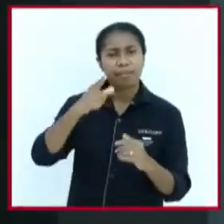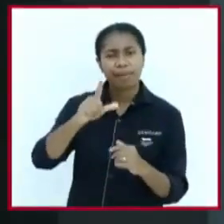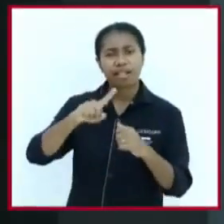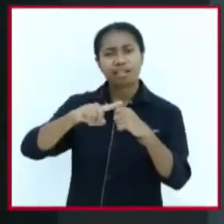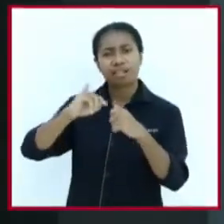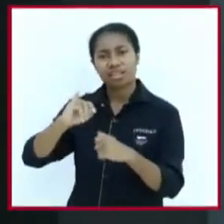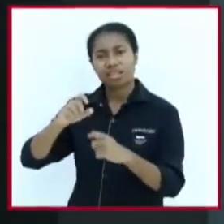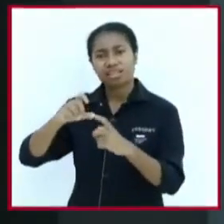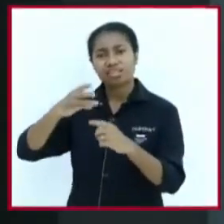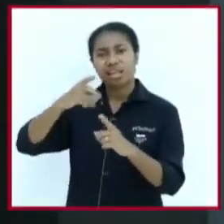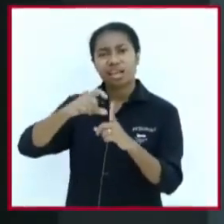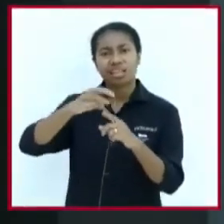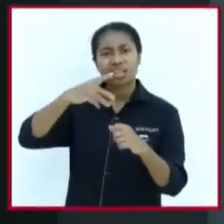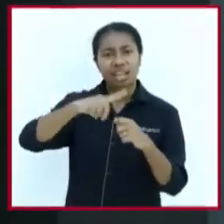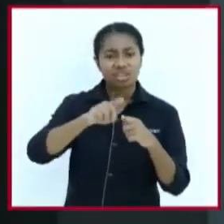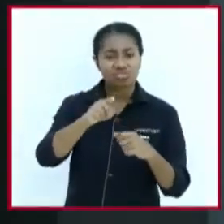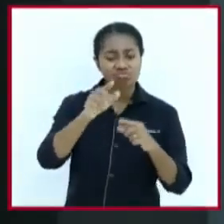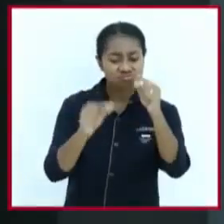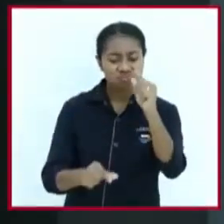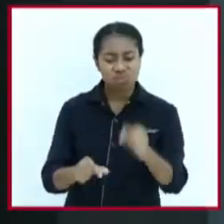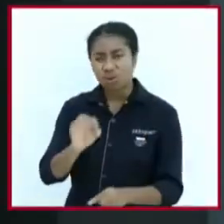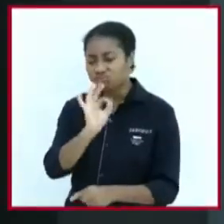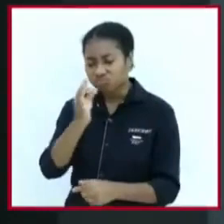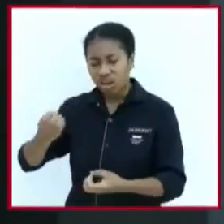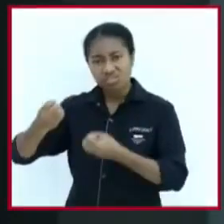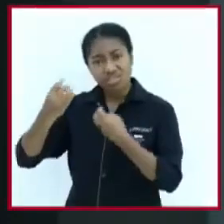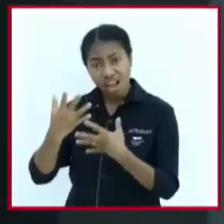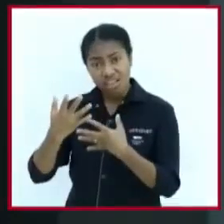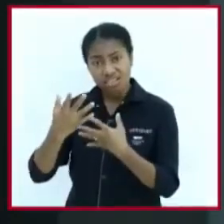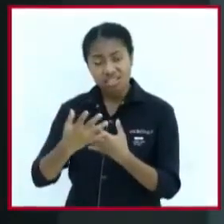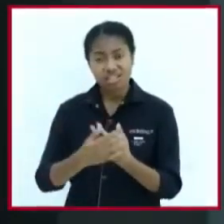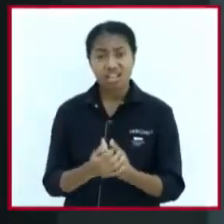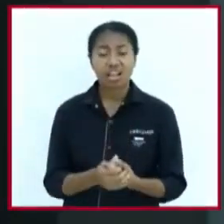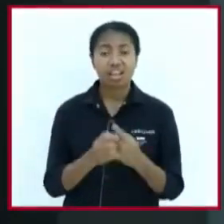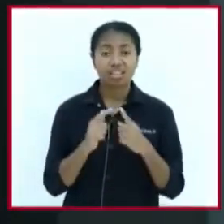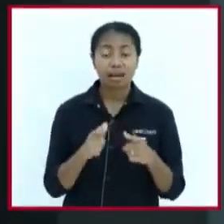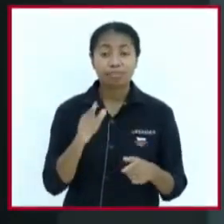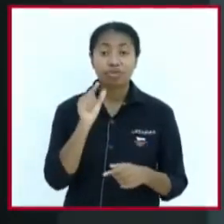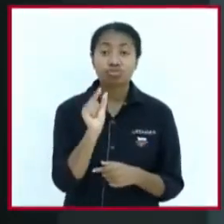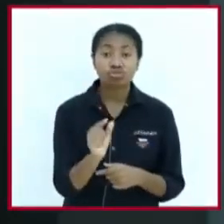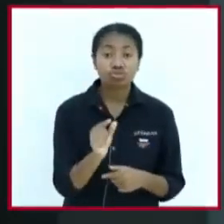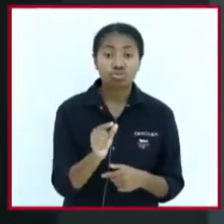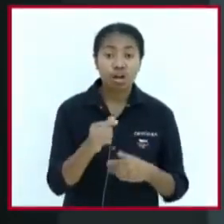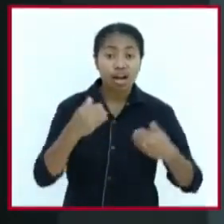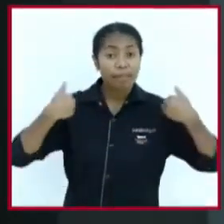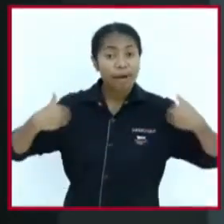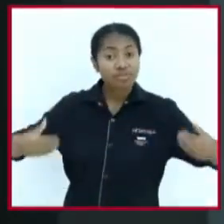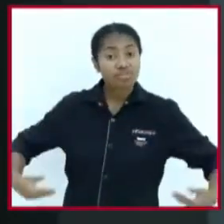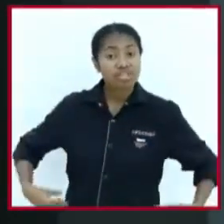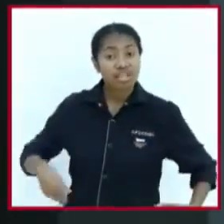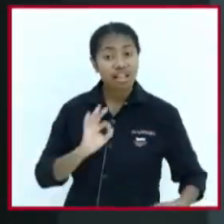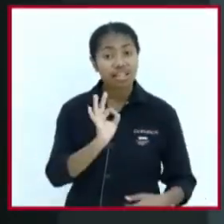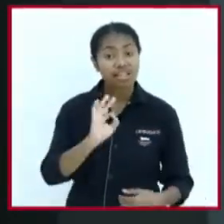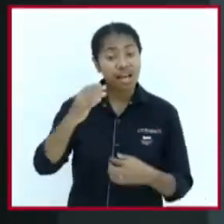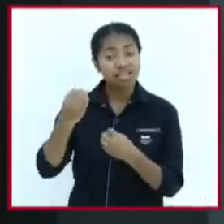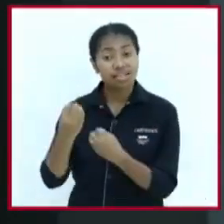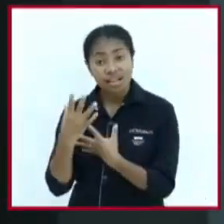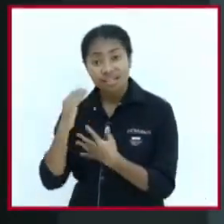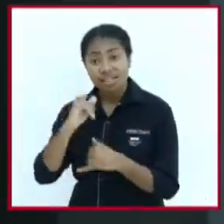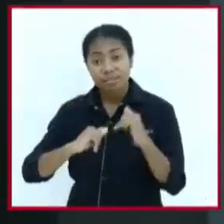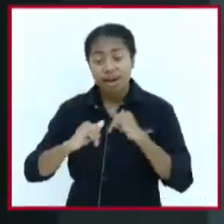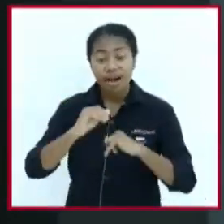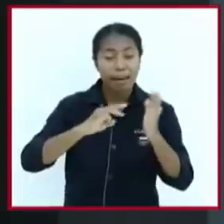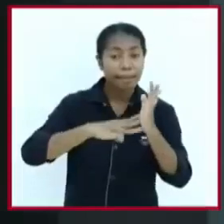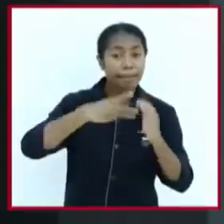orang tidak jelas tapi untuk manusia tidak jelas seperti melkisedek